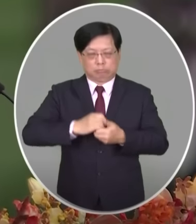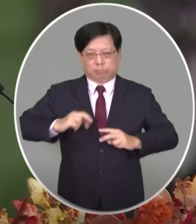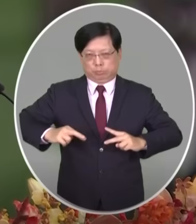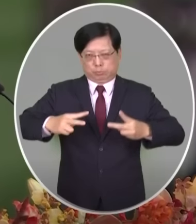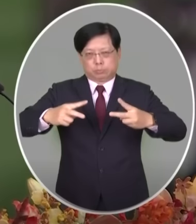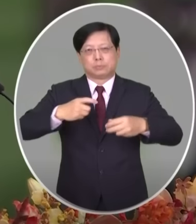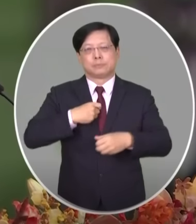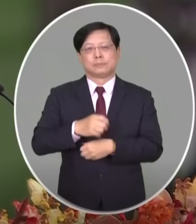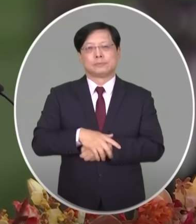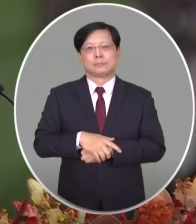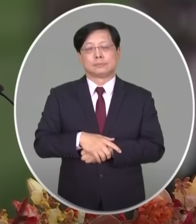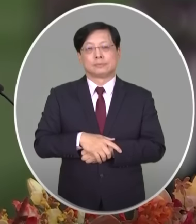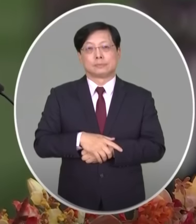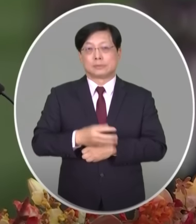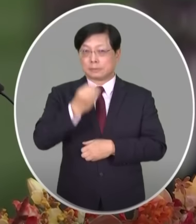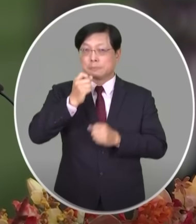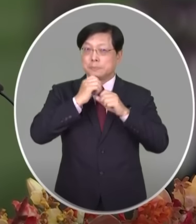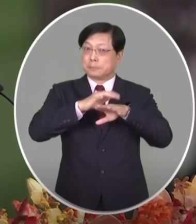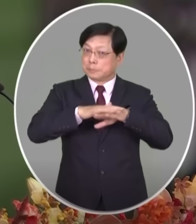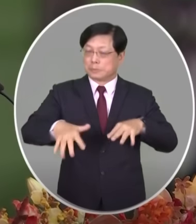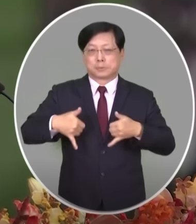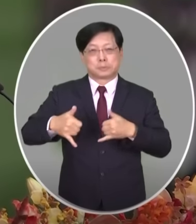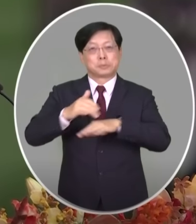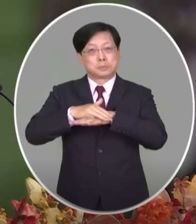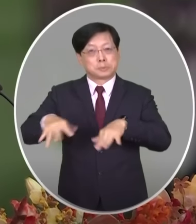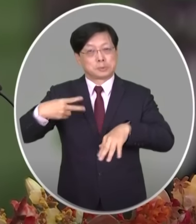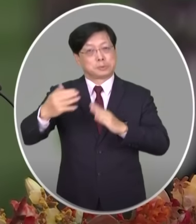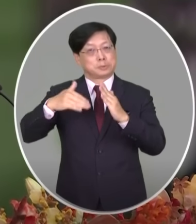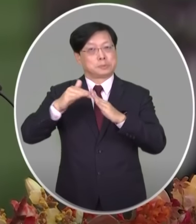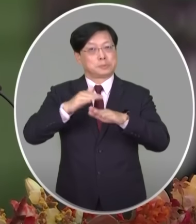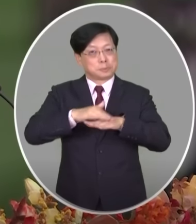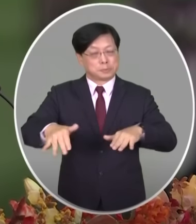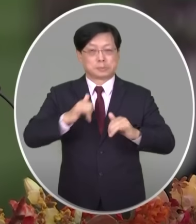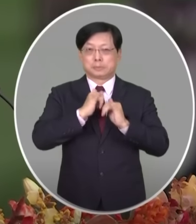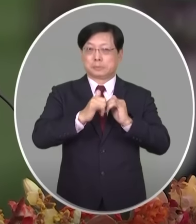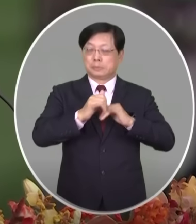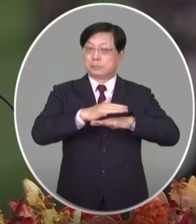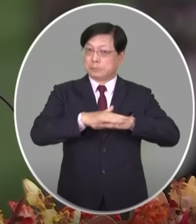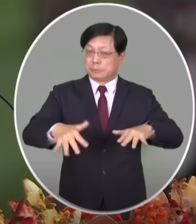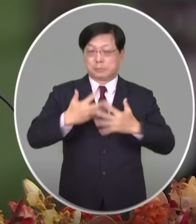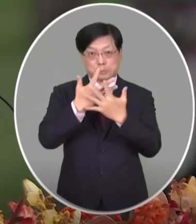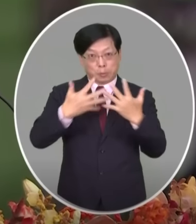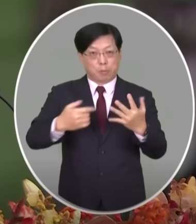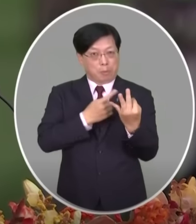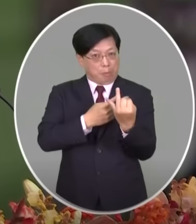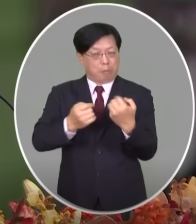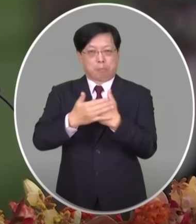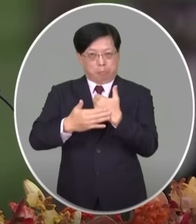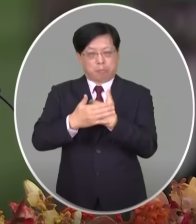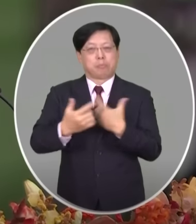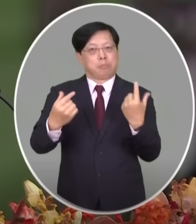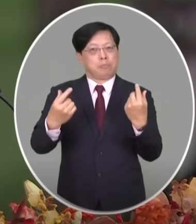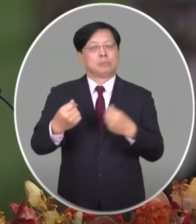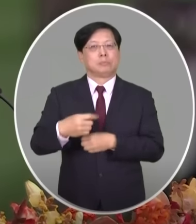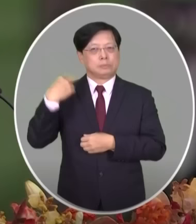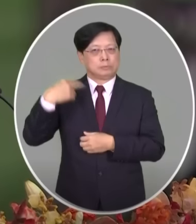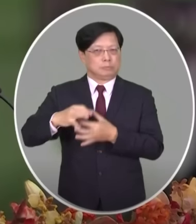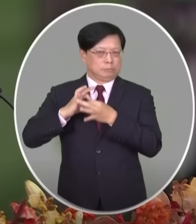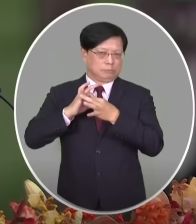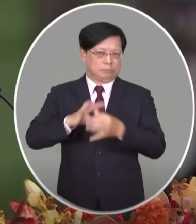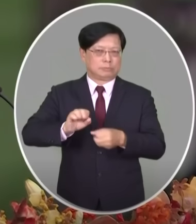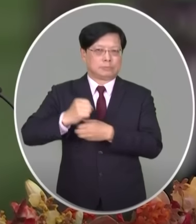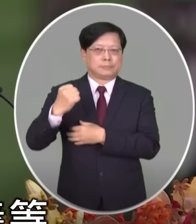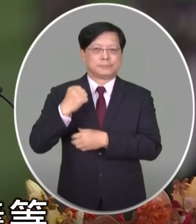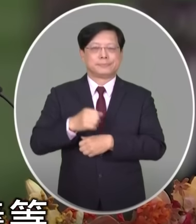善，食品安全、道路安全、校园安全、社会安全网等保障要持续强